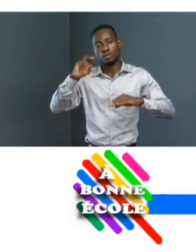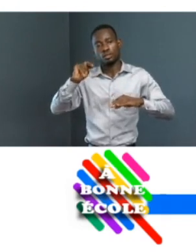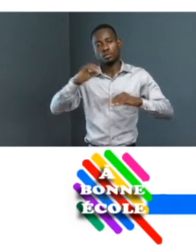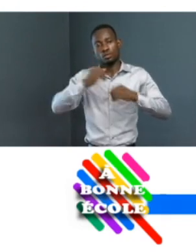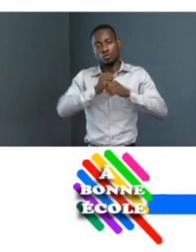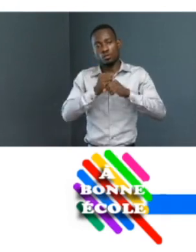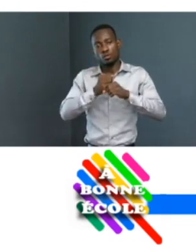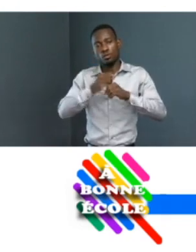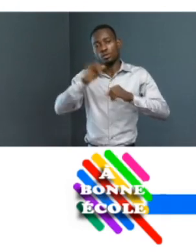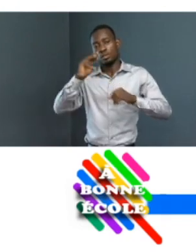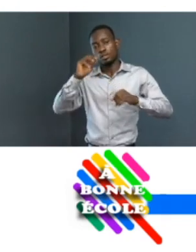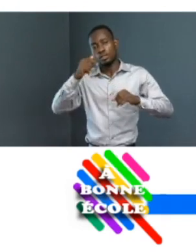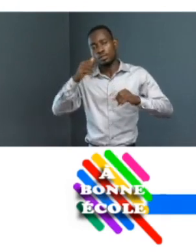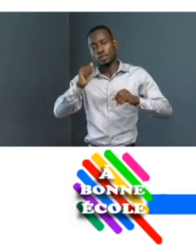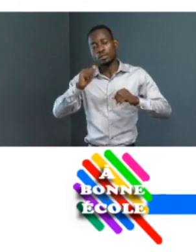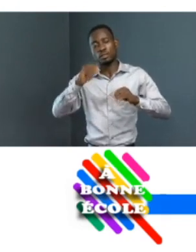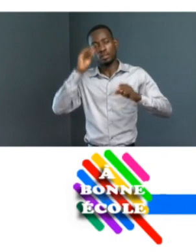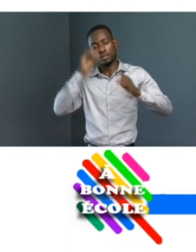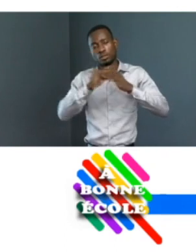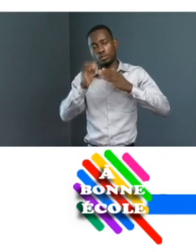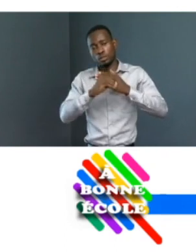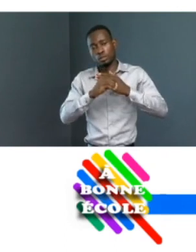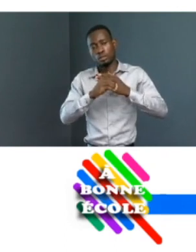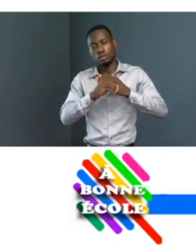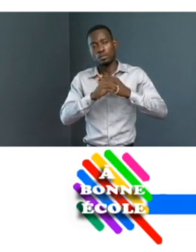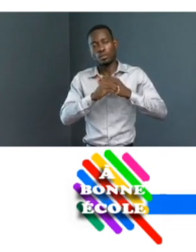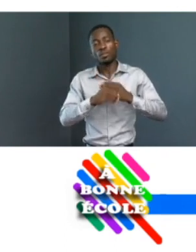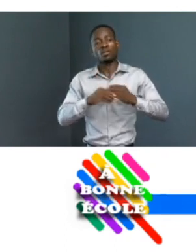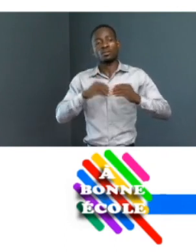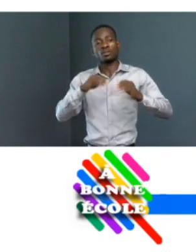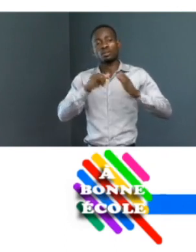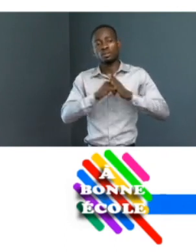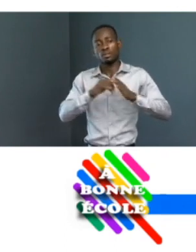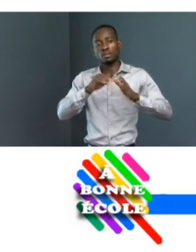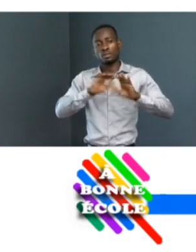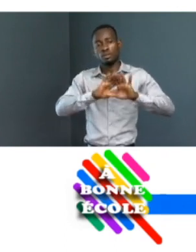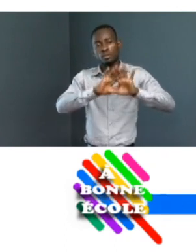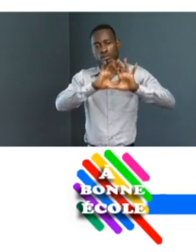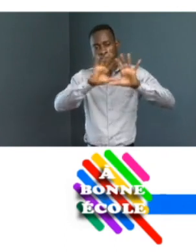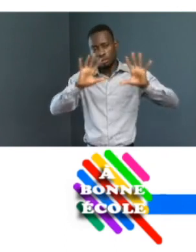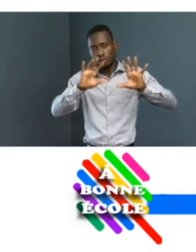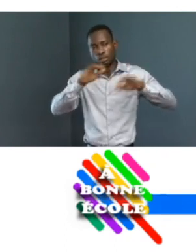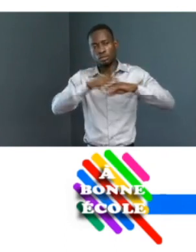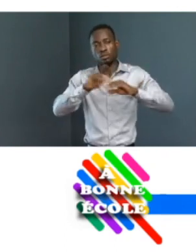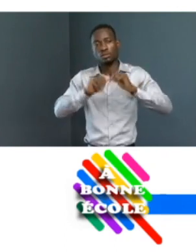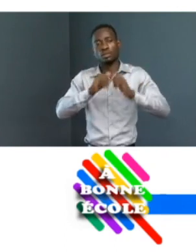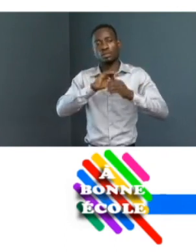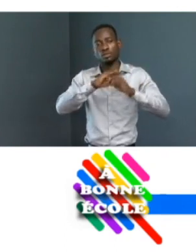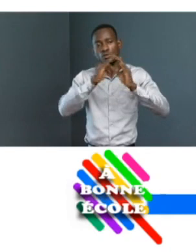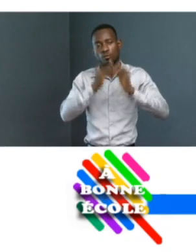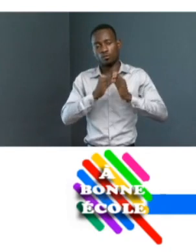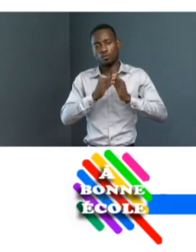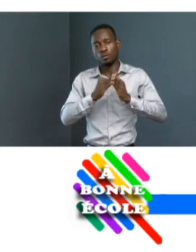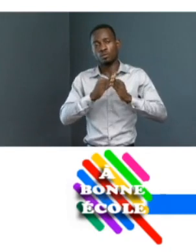des objets observés. Donc, autrement dit, la rétine est l'écran sur lequel se forme l'image des